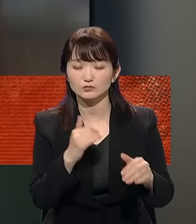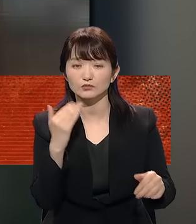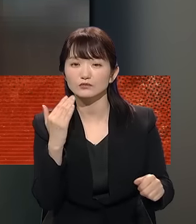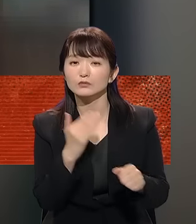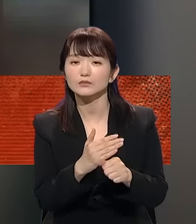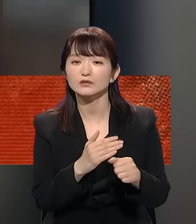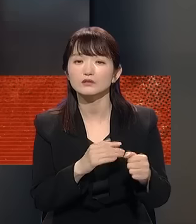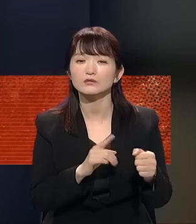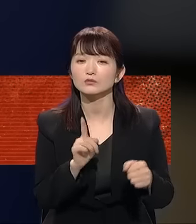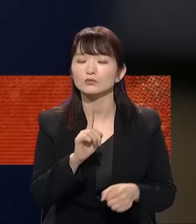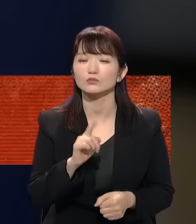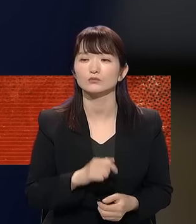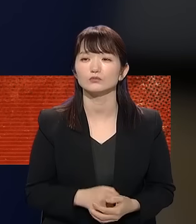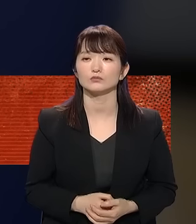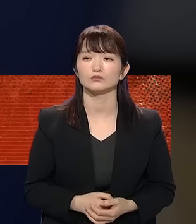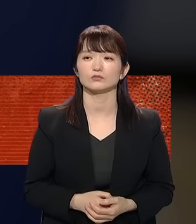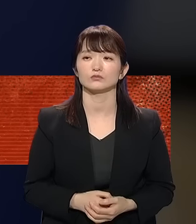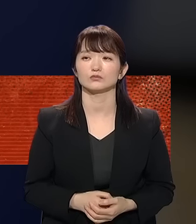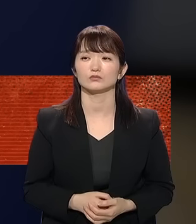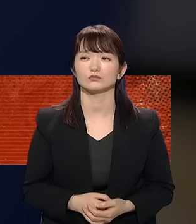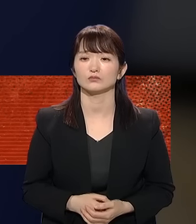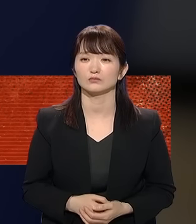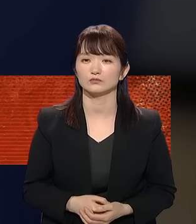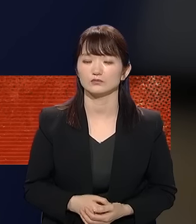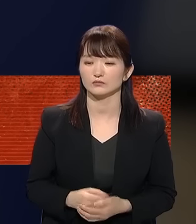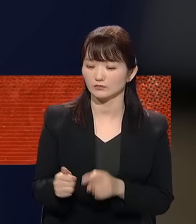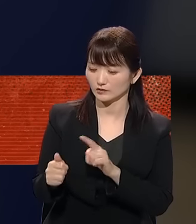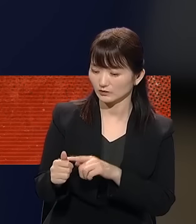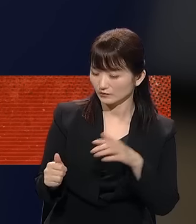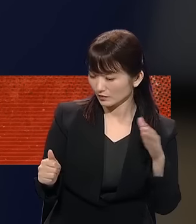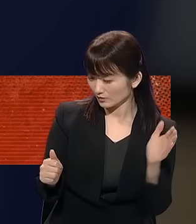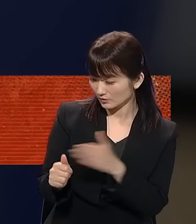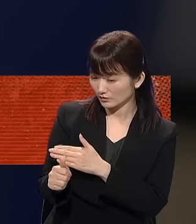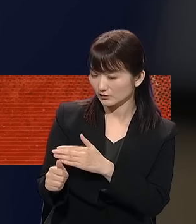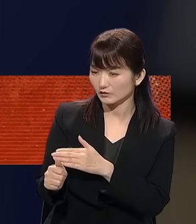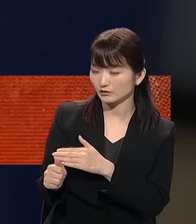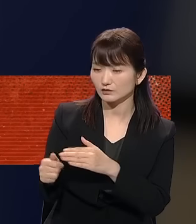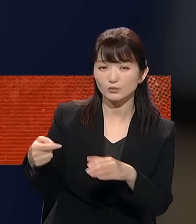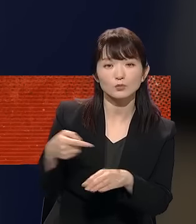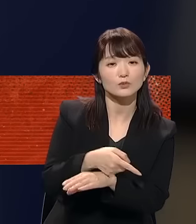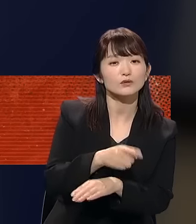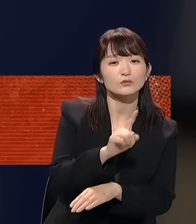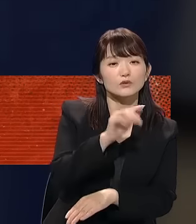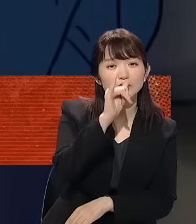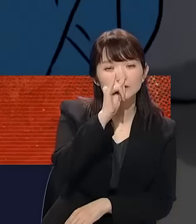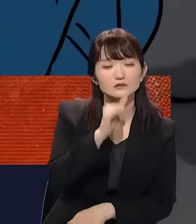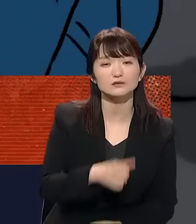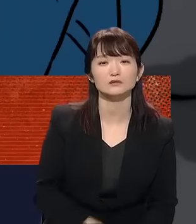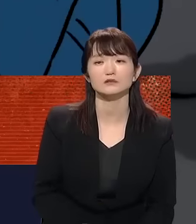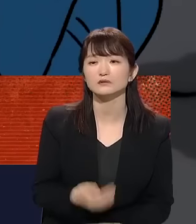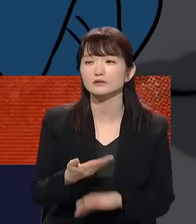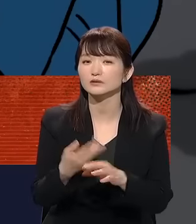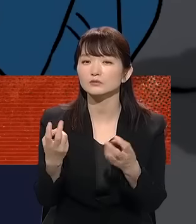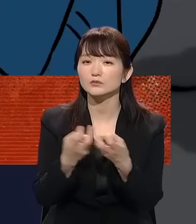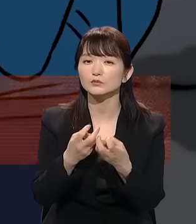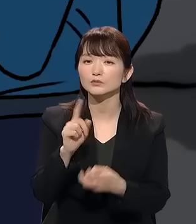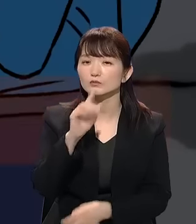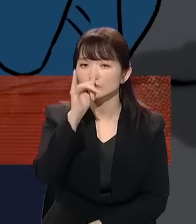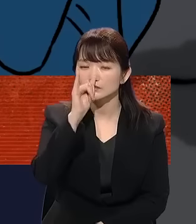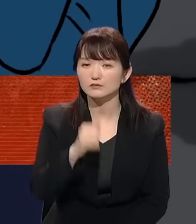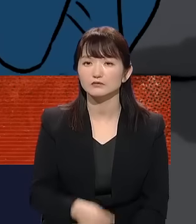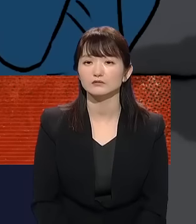변호사님 어 꼭 그렇게 때려야만 했냐 다른 방법도 있었을 텐데 박변호사 이이 생각하시는 다른 방법 뭐가 있을 것 같으세요